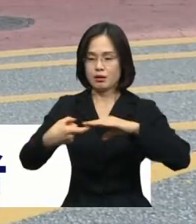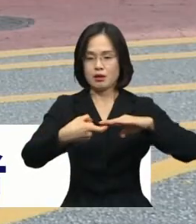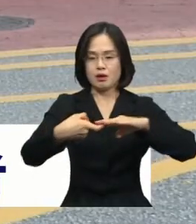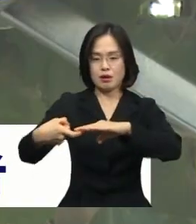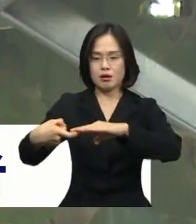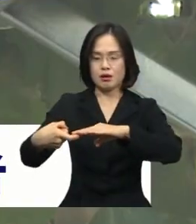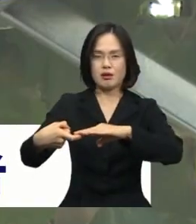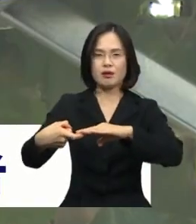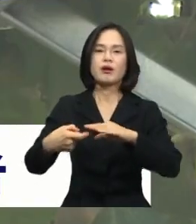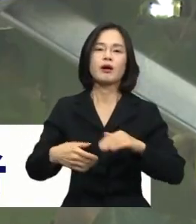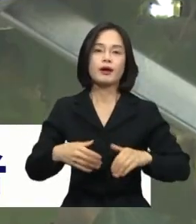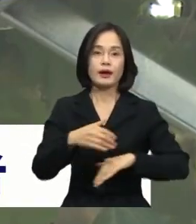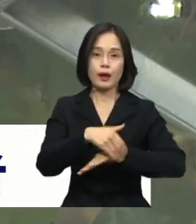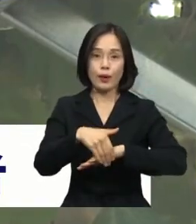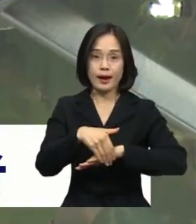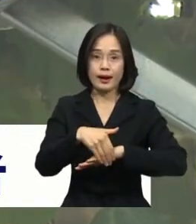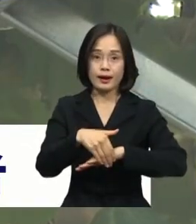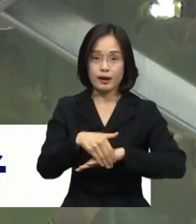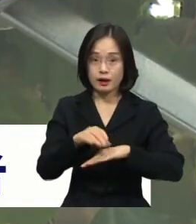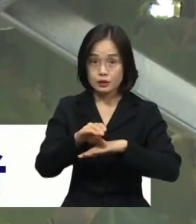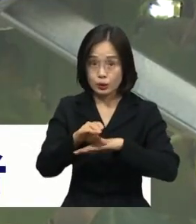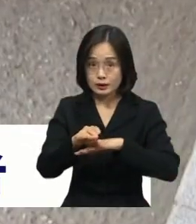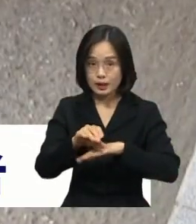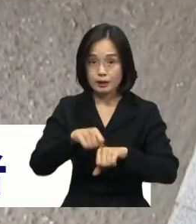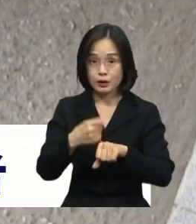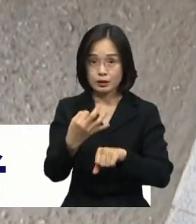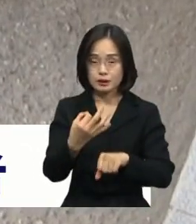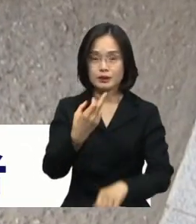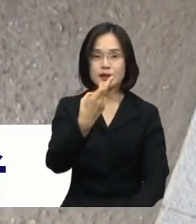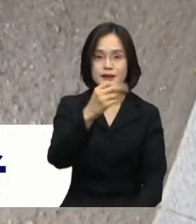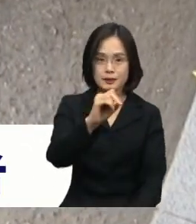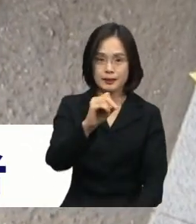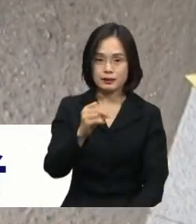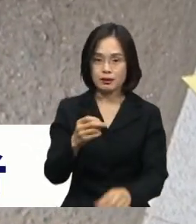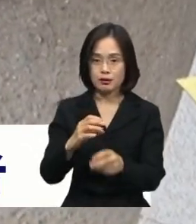내 불법 주정차 시 승용차는 12만 원, 승합차는